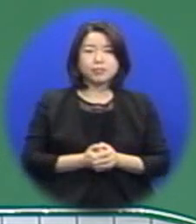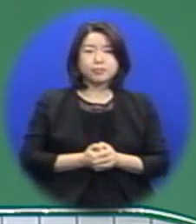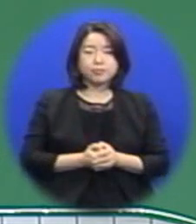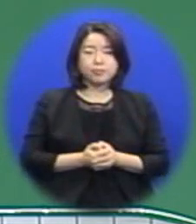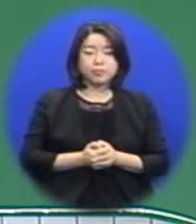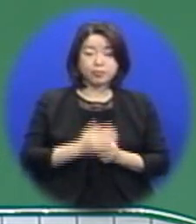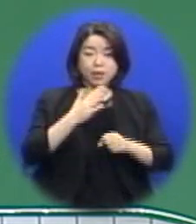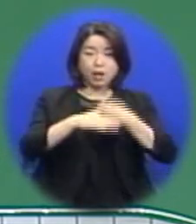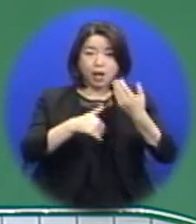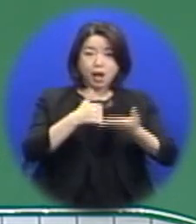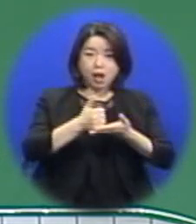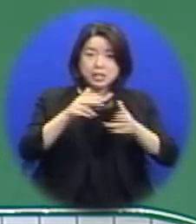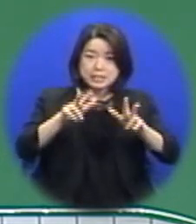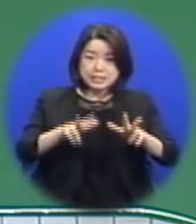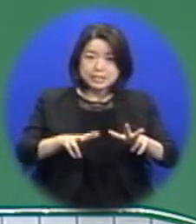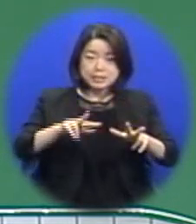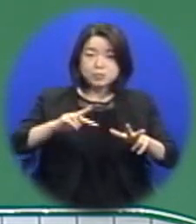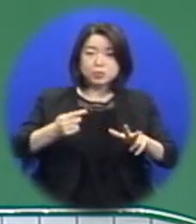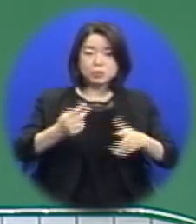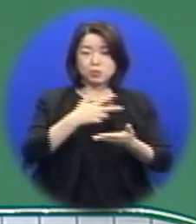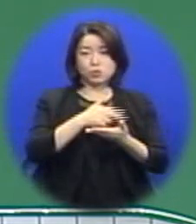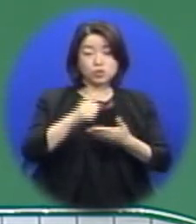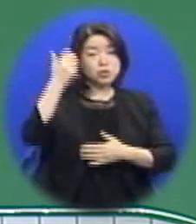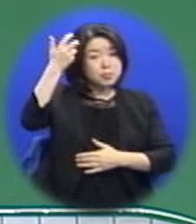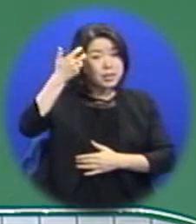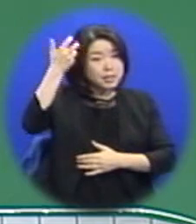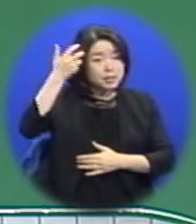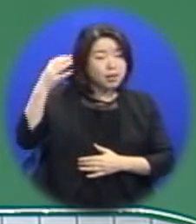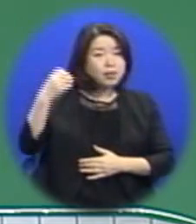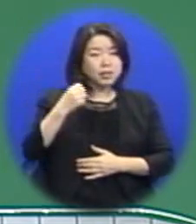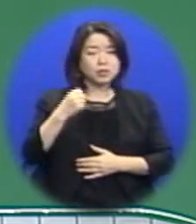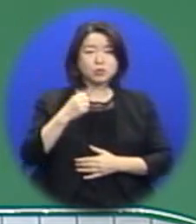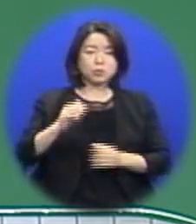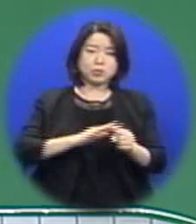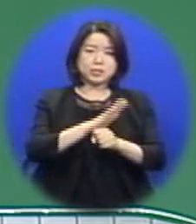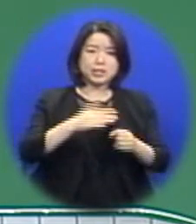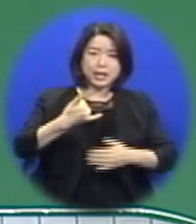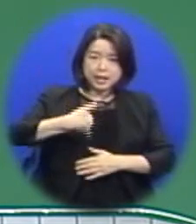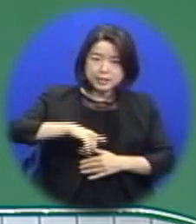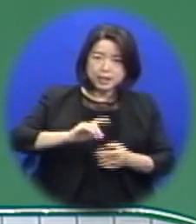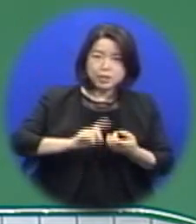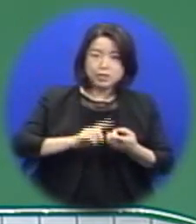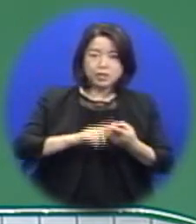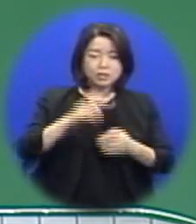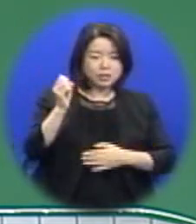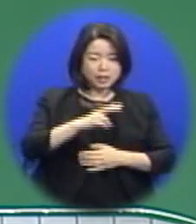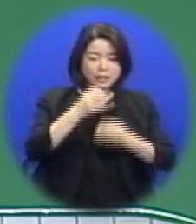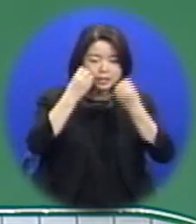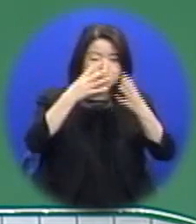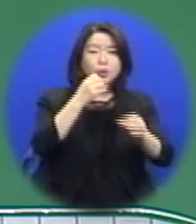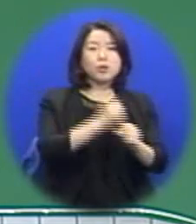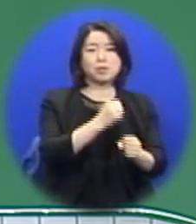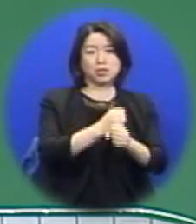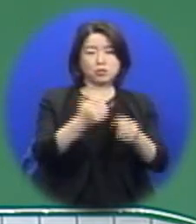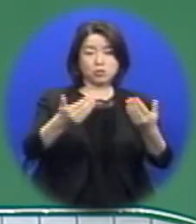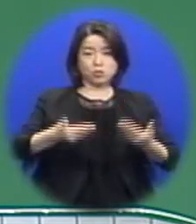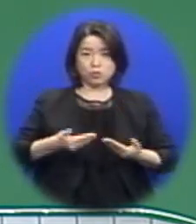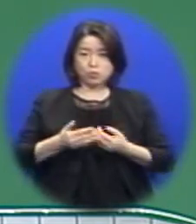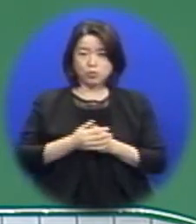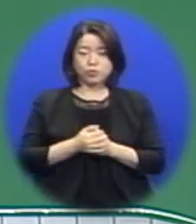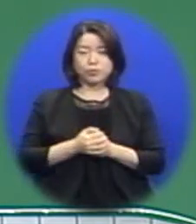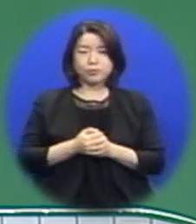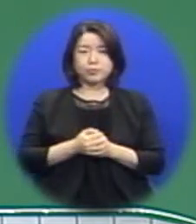하나님은 지금도 주의 영으로 하나님의 사랑하는 자녀들을 다시 창조하십니다. 다시 새롭게 하십니다.